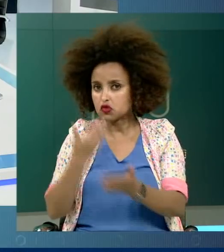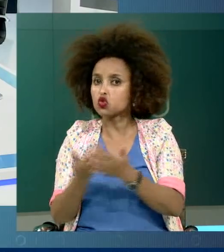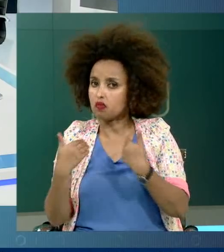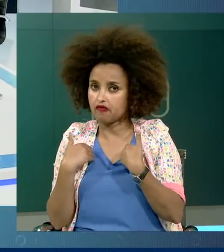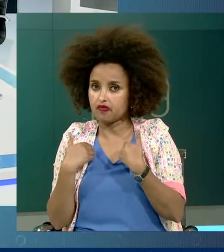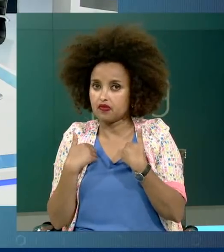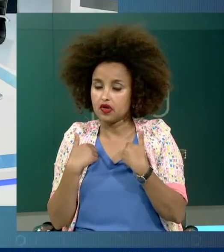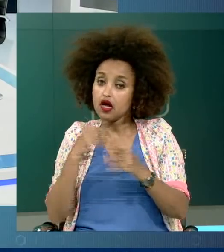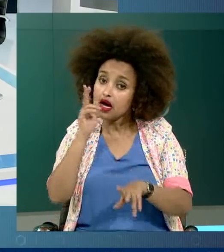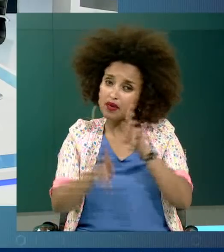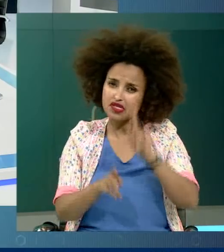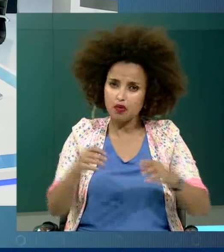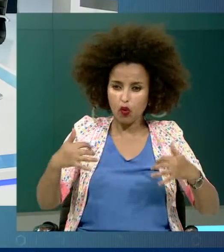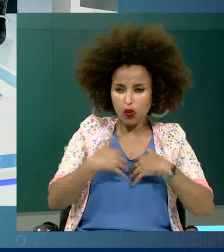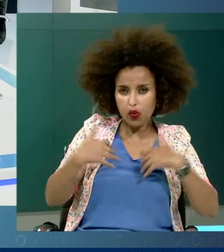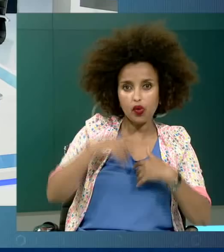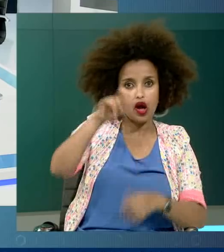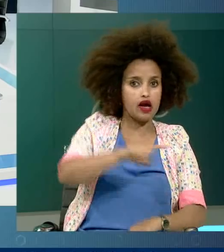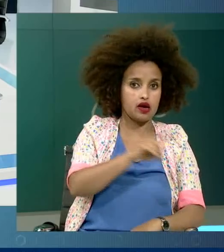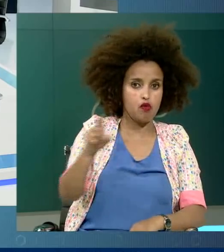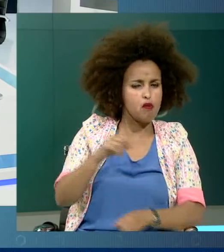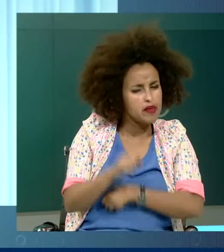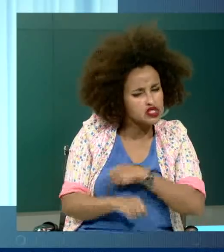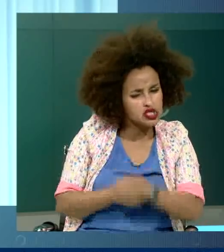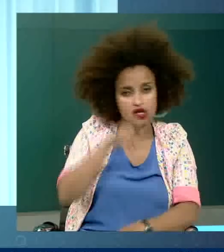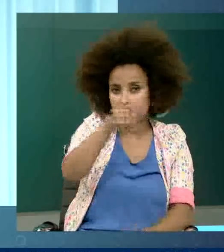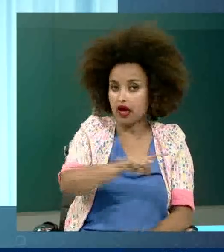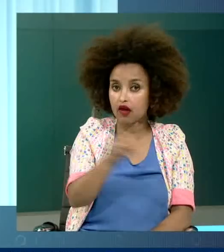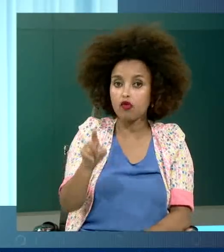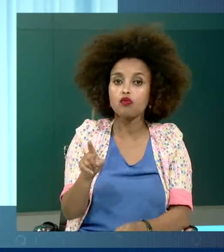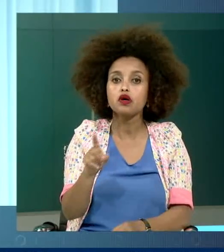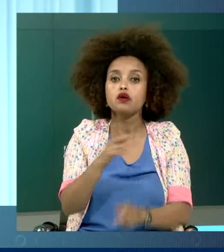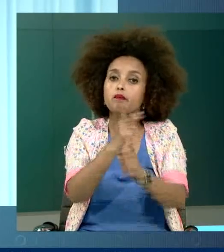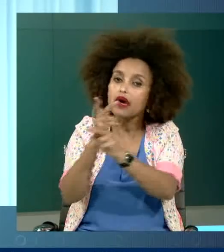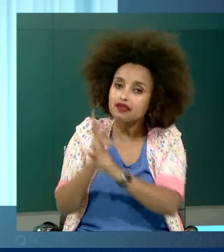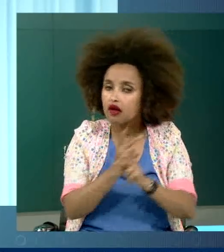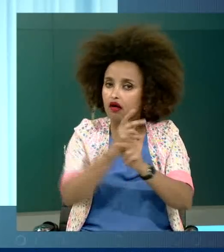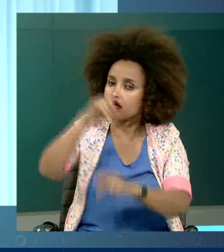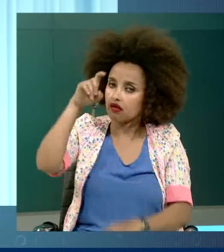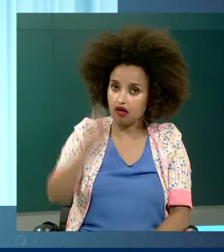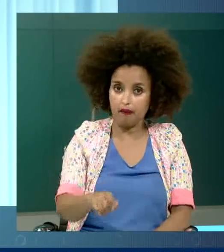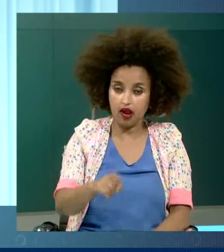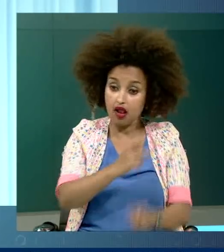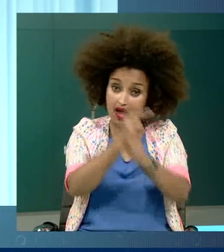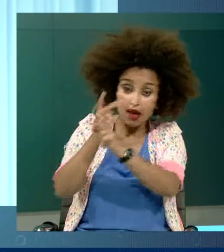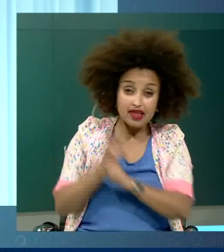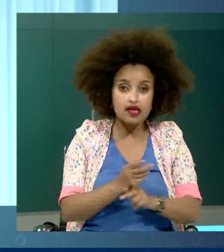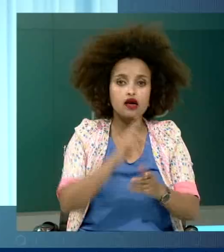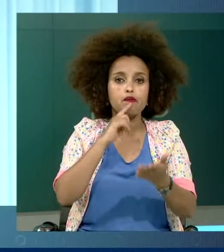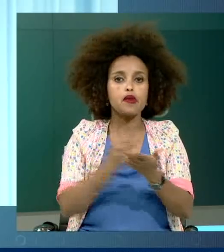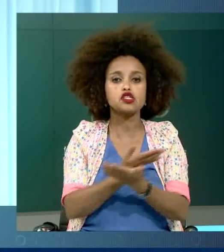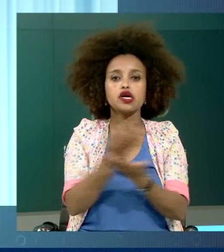ህብረተሰቡ መረበሽ አይደለም ያለበት፣ ወይም ደግሞ መፍራት አይደለም ያለበት፣ መጠንቀቅ ነው ያለበት። ግን ለመጠንቀቅ ትክክለኛውን መረጃ ከየት ነው